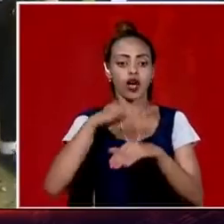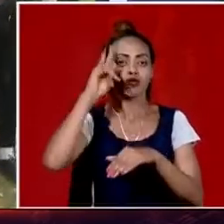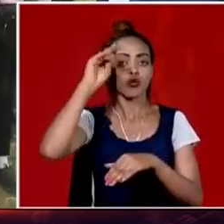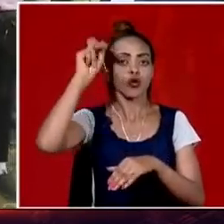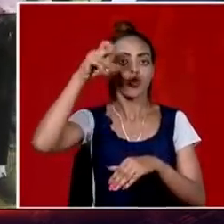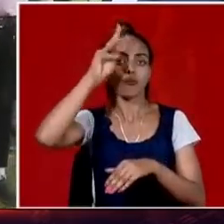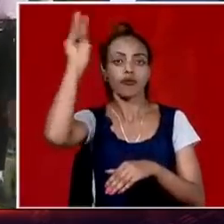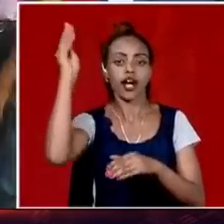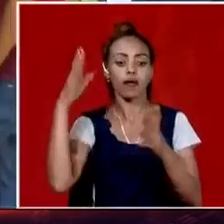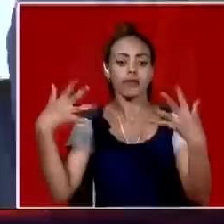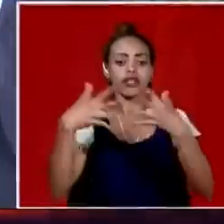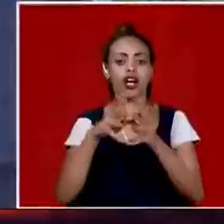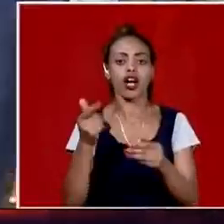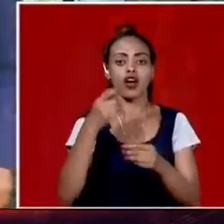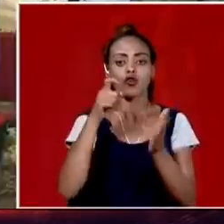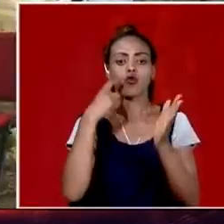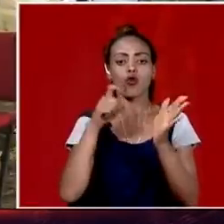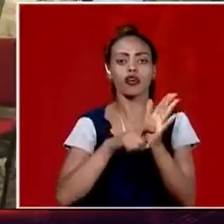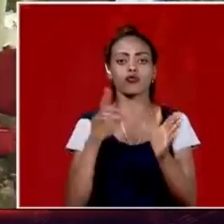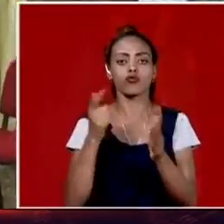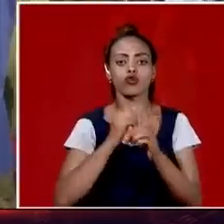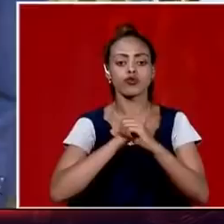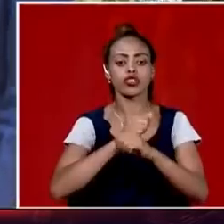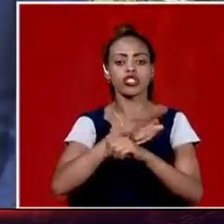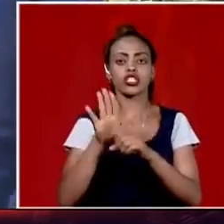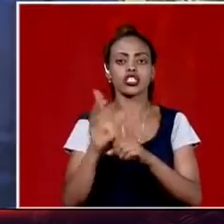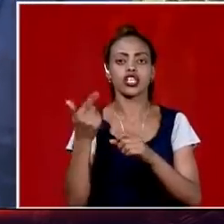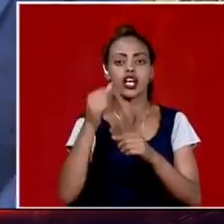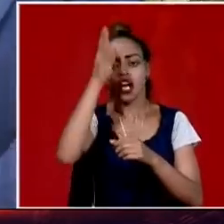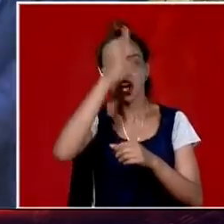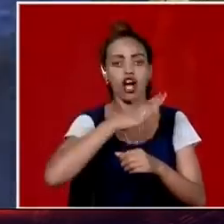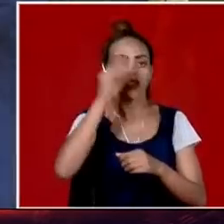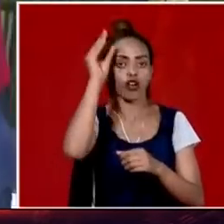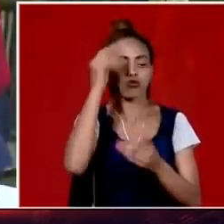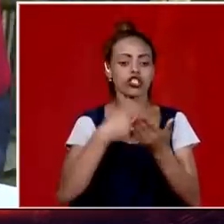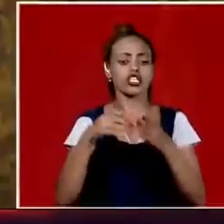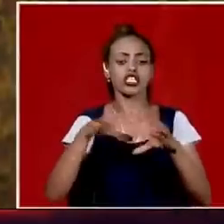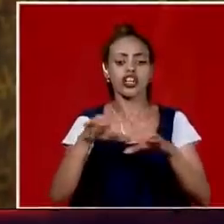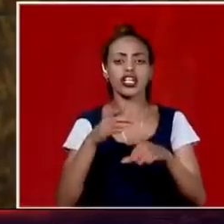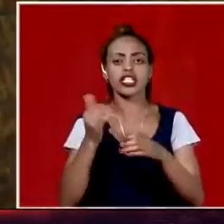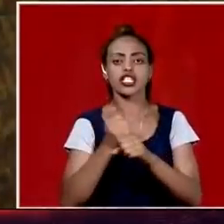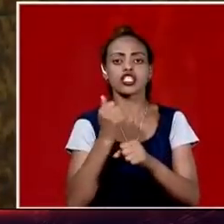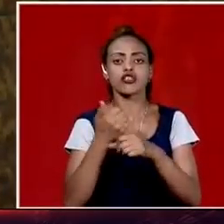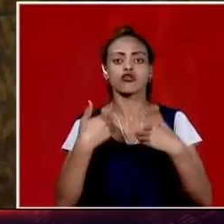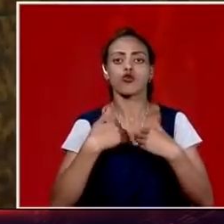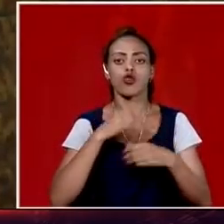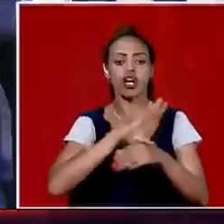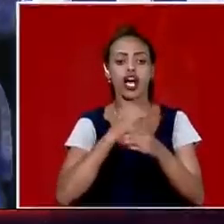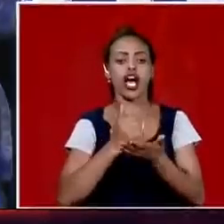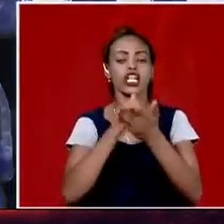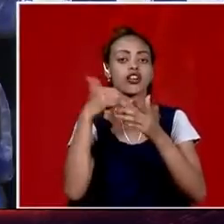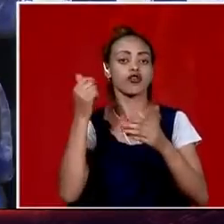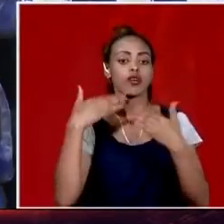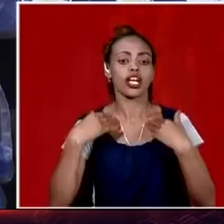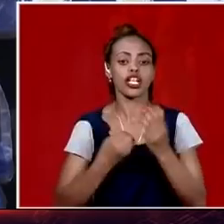ምብራቅ ትግራይ መተሓበሪ ኮማንድ ፖስት ምክልኻል ቫይረስ ኮሮና ኣይተ ሃፍቲ ወላሞ ብወገኖም እዚ ገባር ሰናይ ዝገብሮ ዘሎ ሓገዝ ካብቶም ካልኦት ናይ